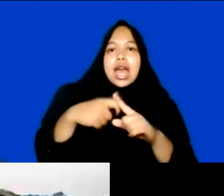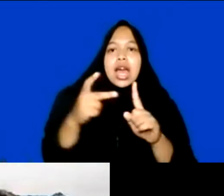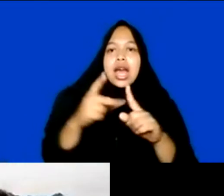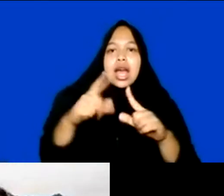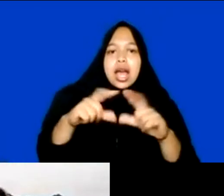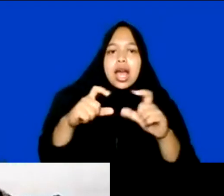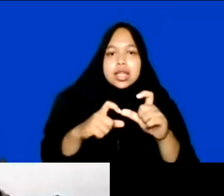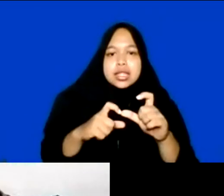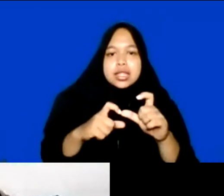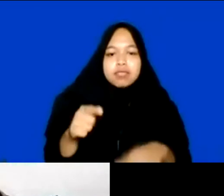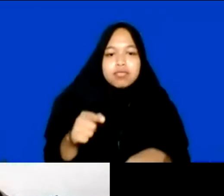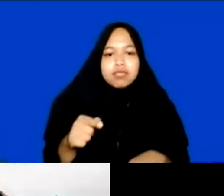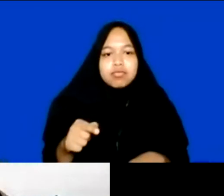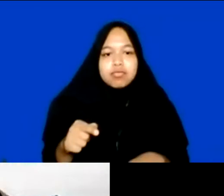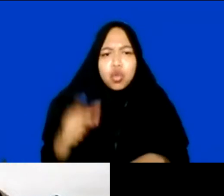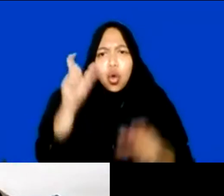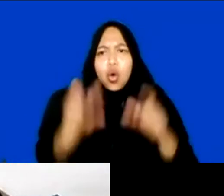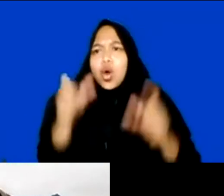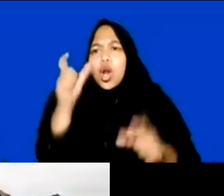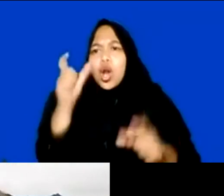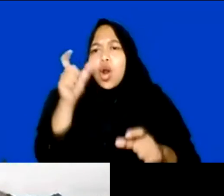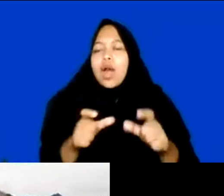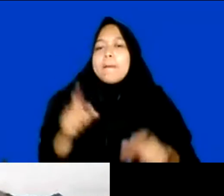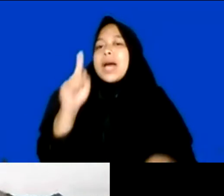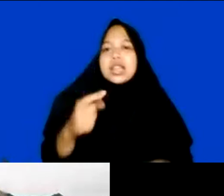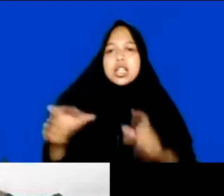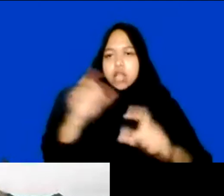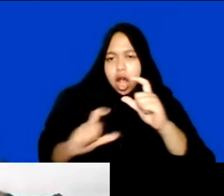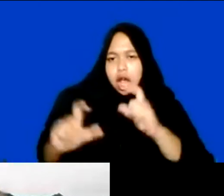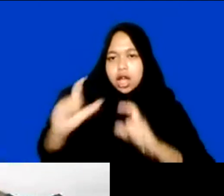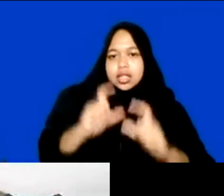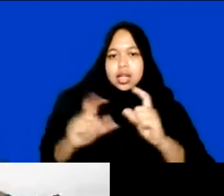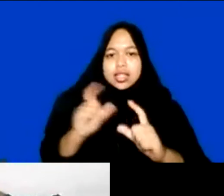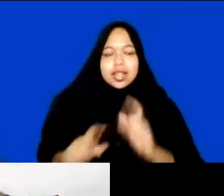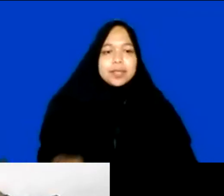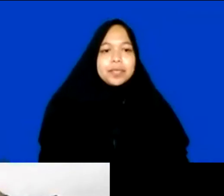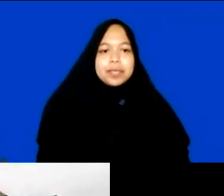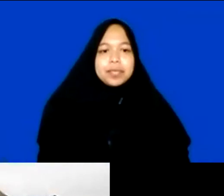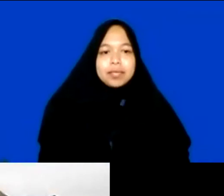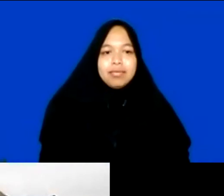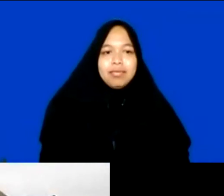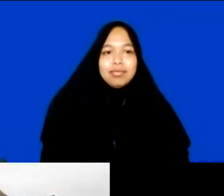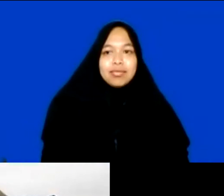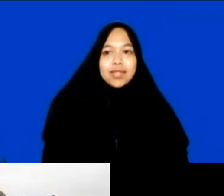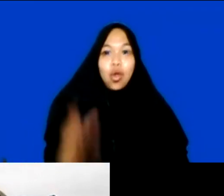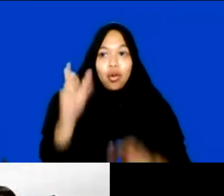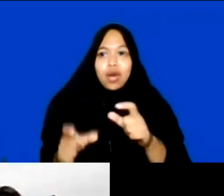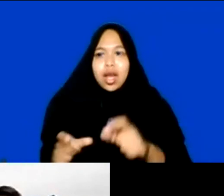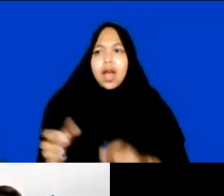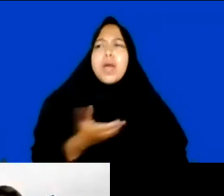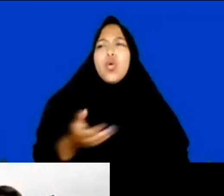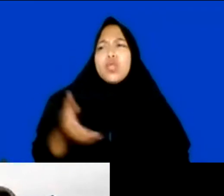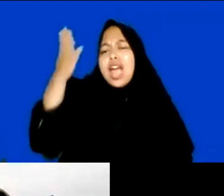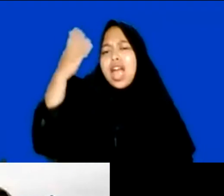mau nggak mau sebenarnya orang-orang akan bermunculan gitu loh satu-satu dari orang. Apa nih penasaran akhirnya ngikutin ya pintar-pintar kita